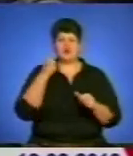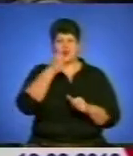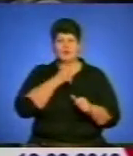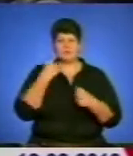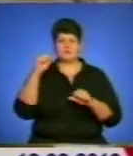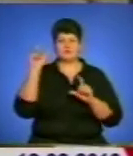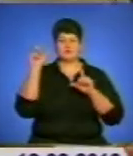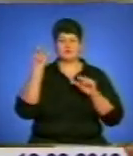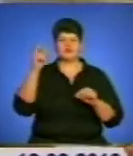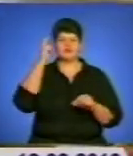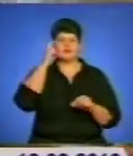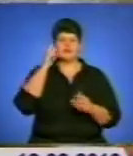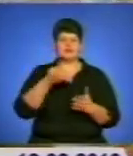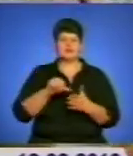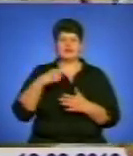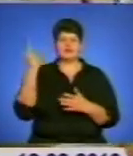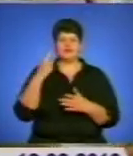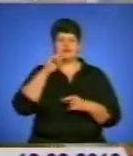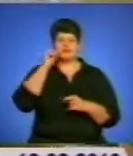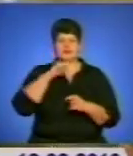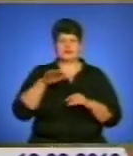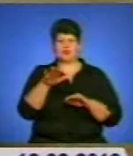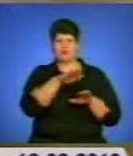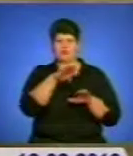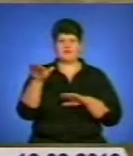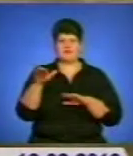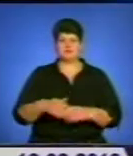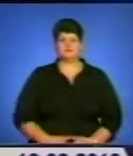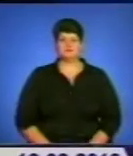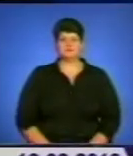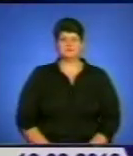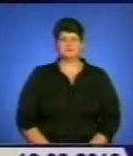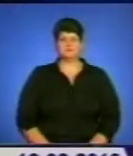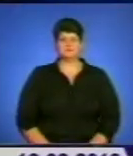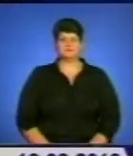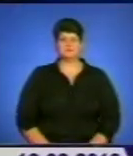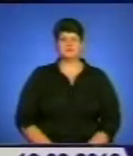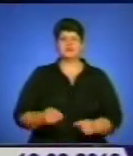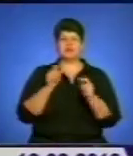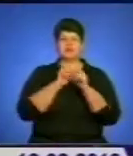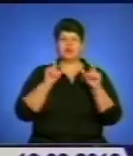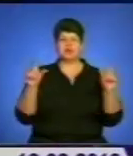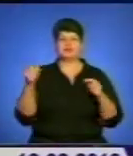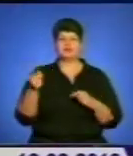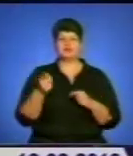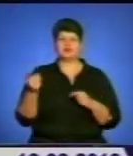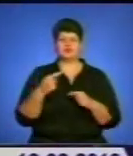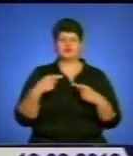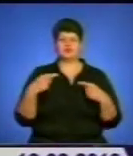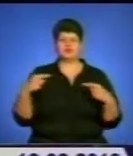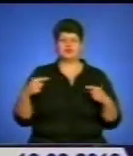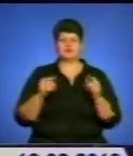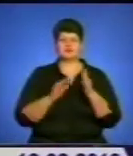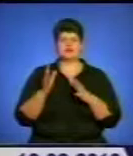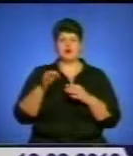Києва. Представлятимуть область на всеукраїнському рівні. Школи на Тернопільщині через ріст хворих